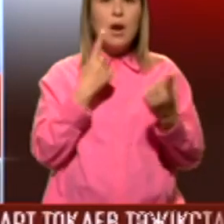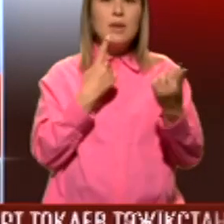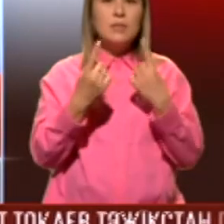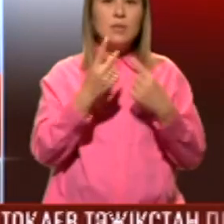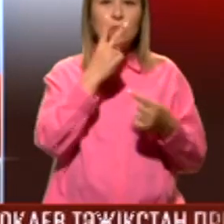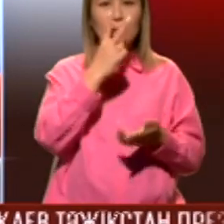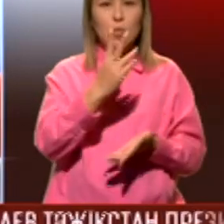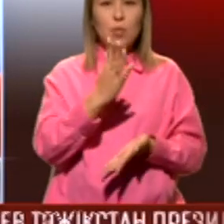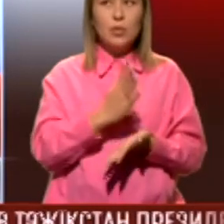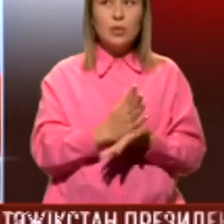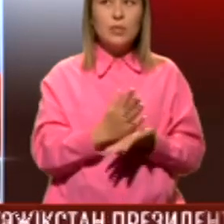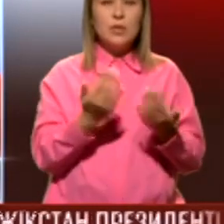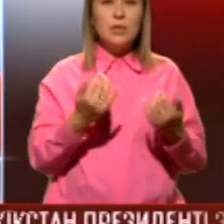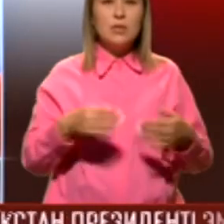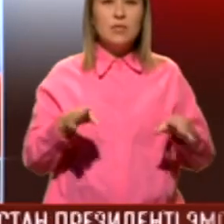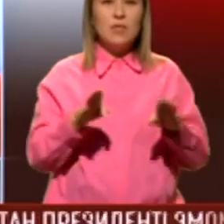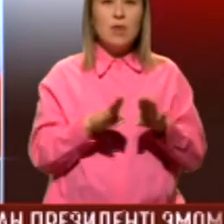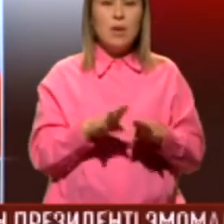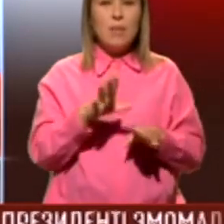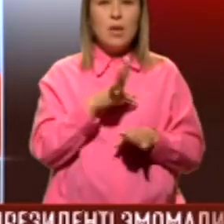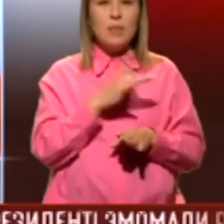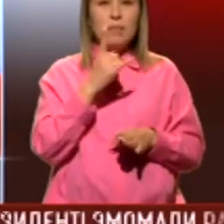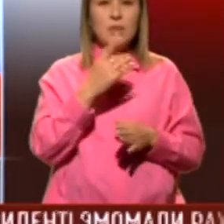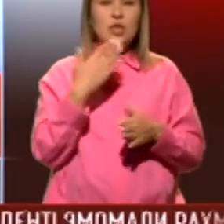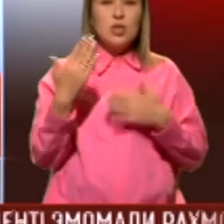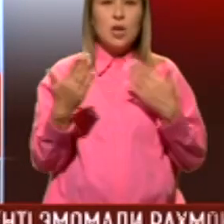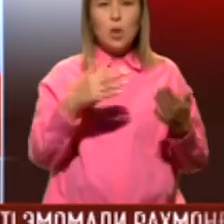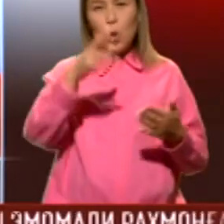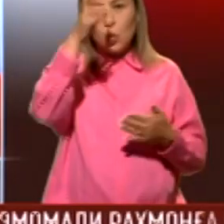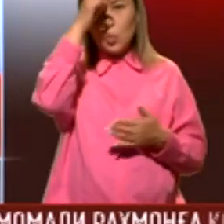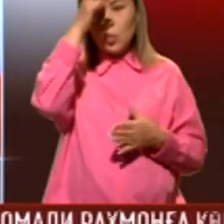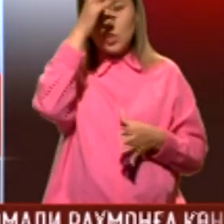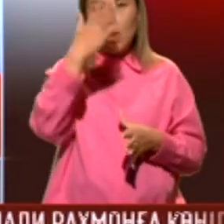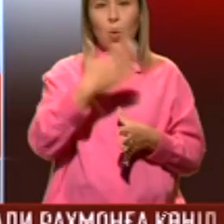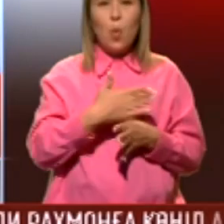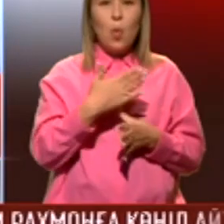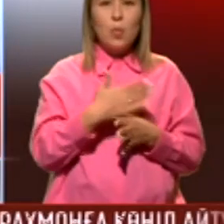отырмыз. Енді Әзербайжан бұл жерде бір жақты Түркияның көмегімен үлкен